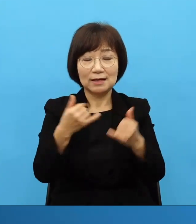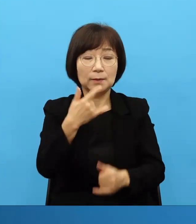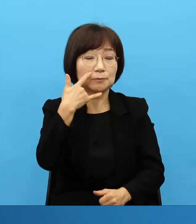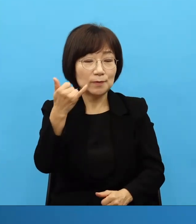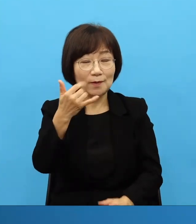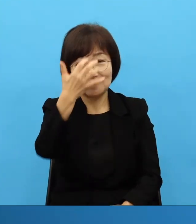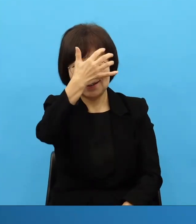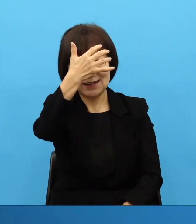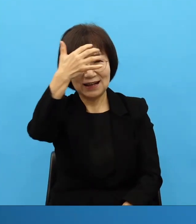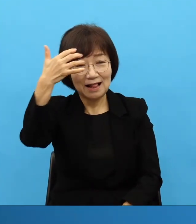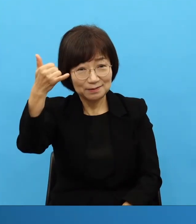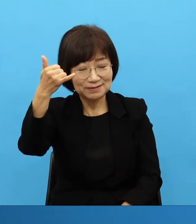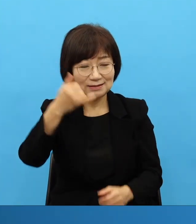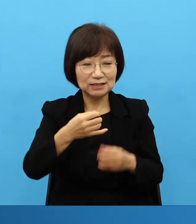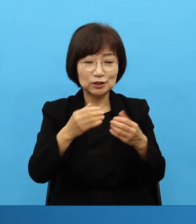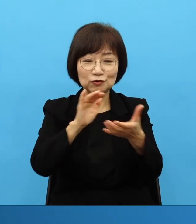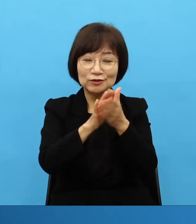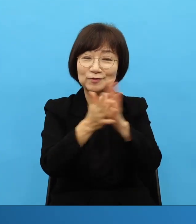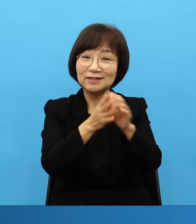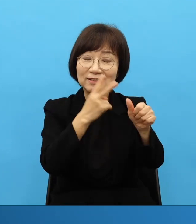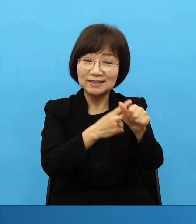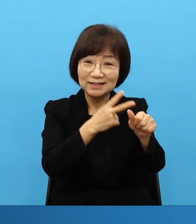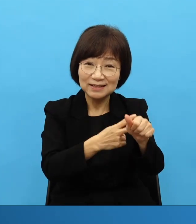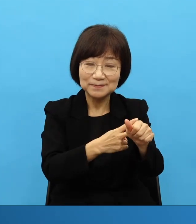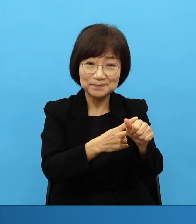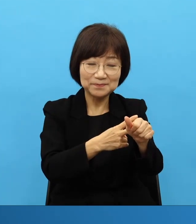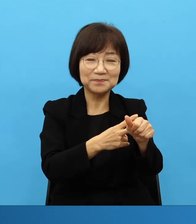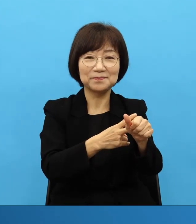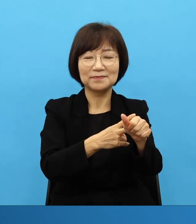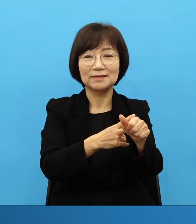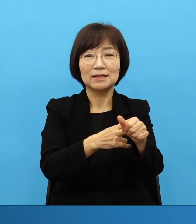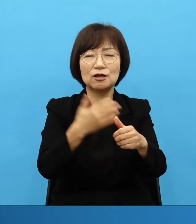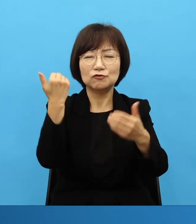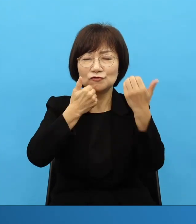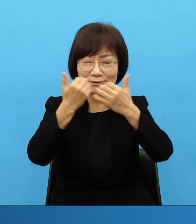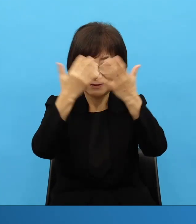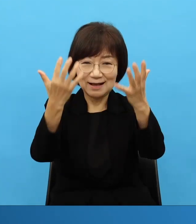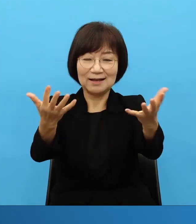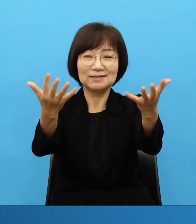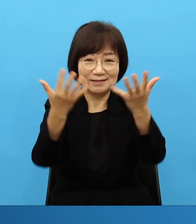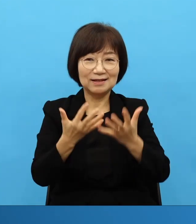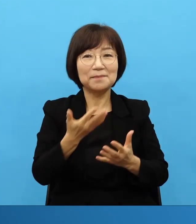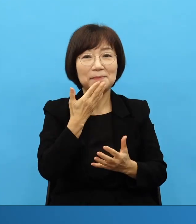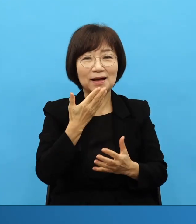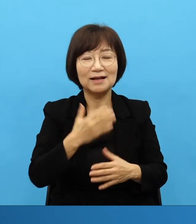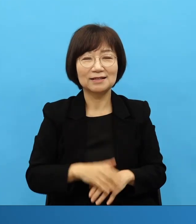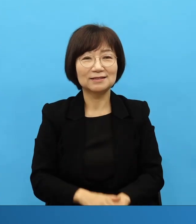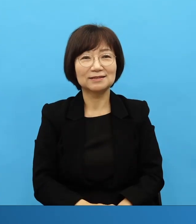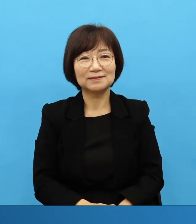조부모, 유치원 교사 등 유아유치 랩넌트 현장을 마음 담은 누구나 참석할 수 있습니다.